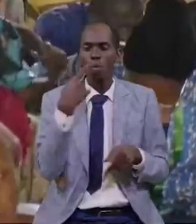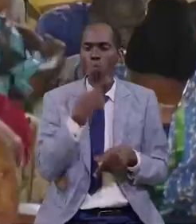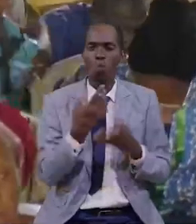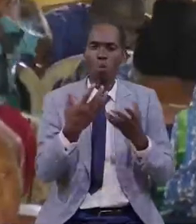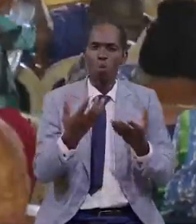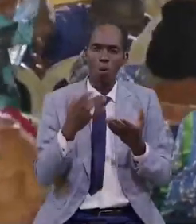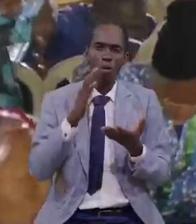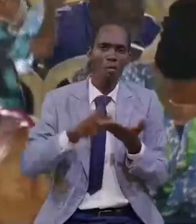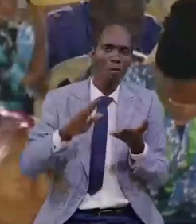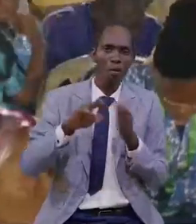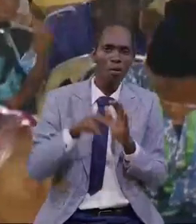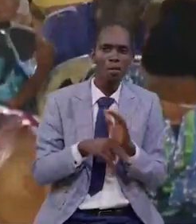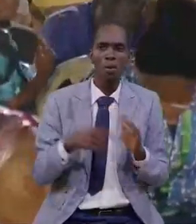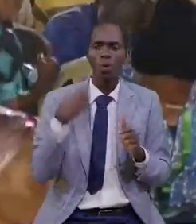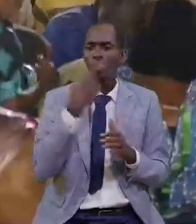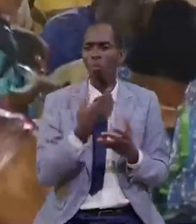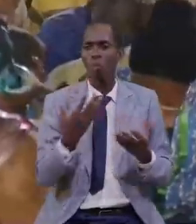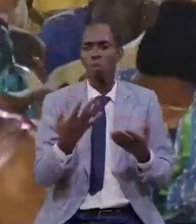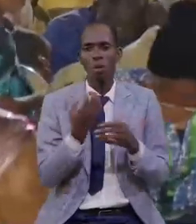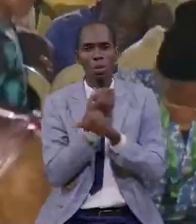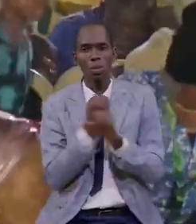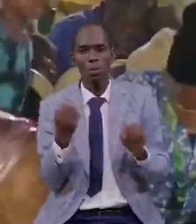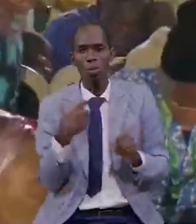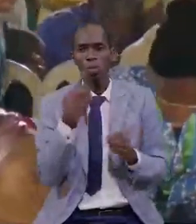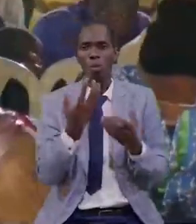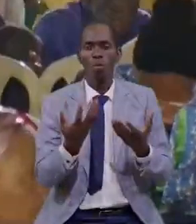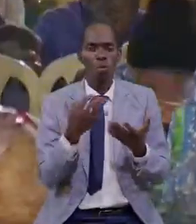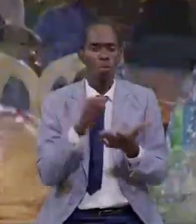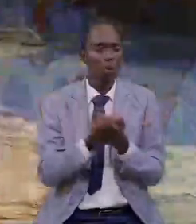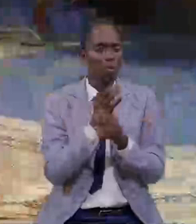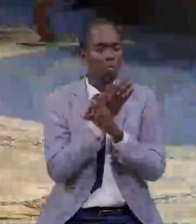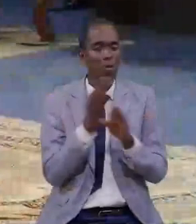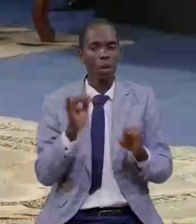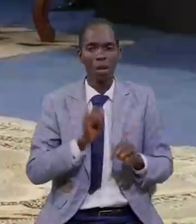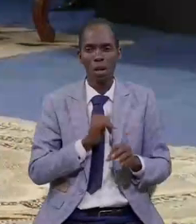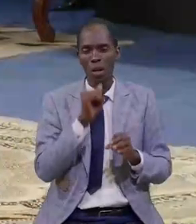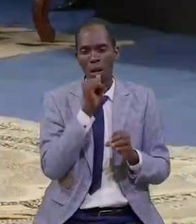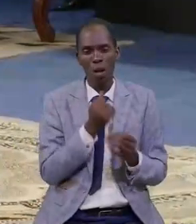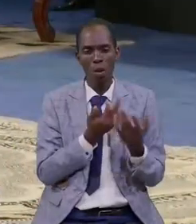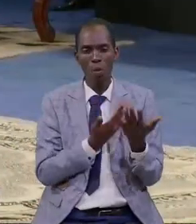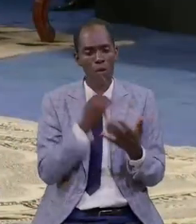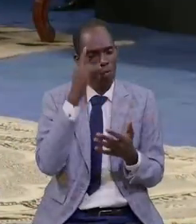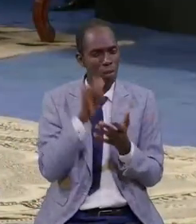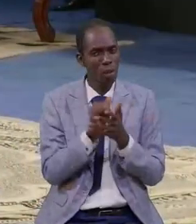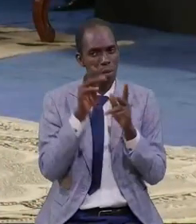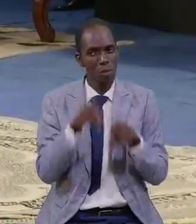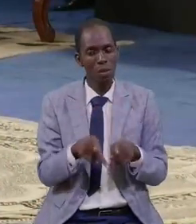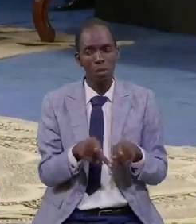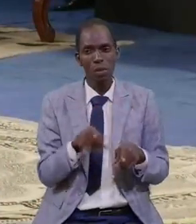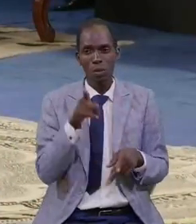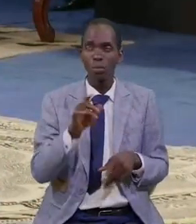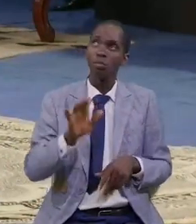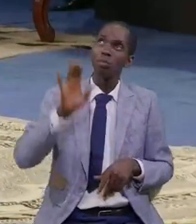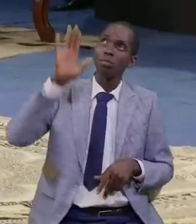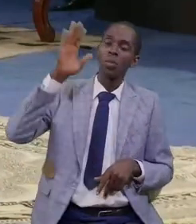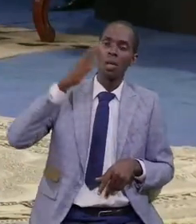tu veux avoir le pardon le salut qui veut avoir la liberté j'attends cette personne lève ta main et mets-toi debout merci